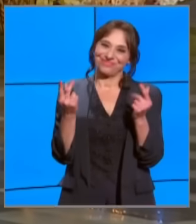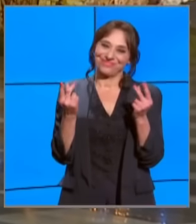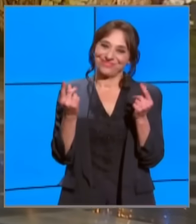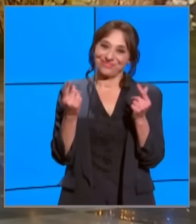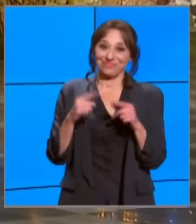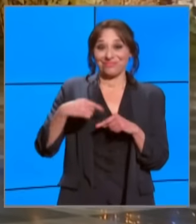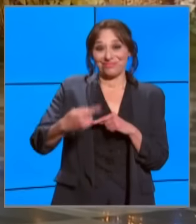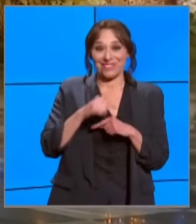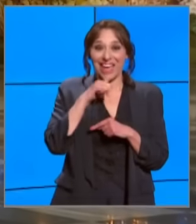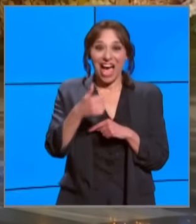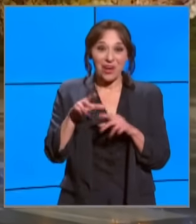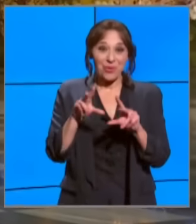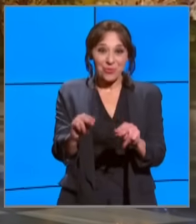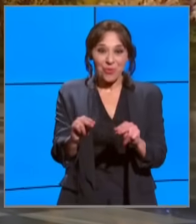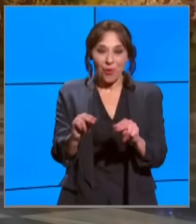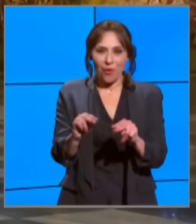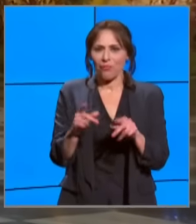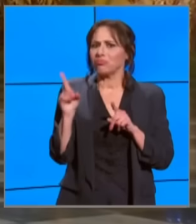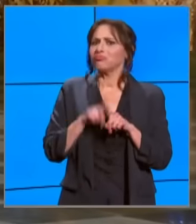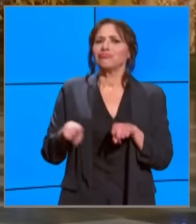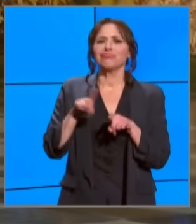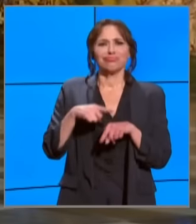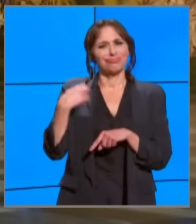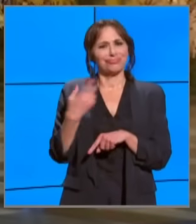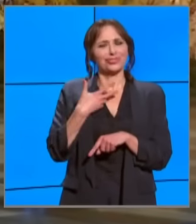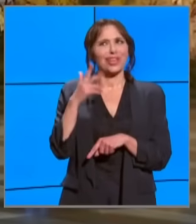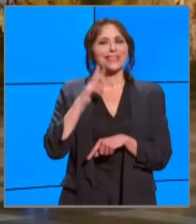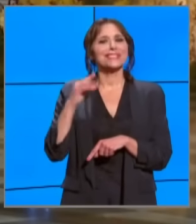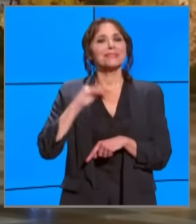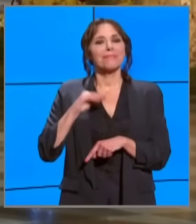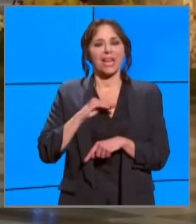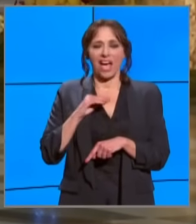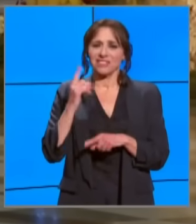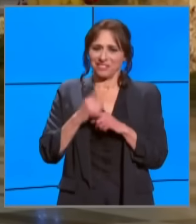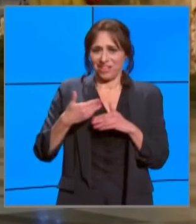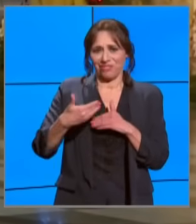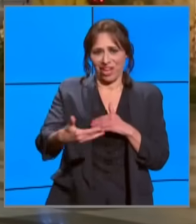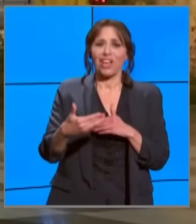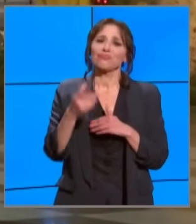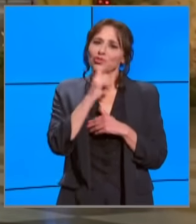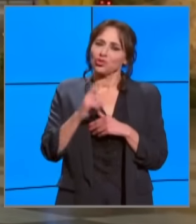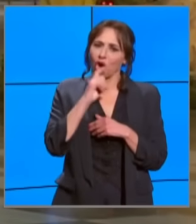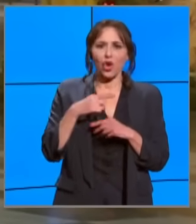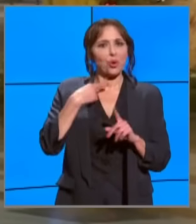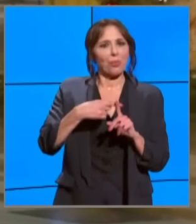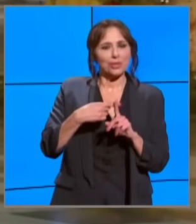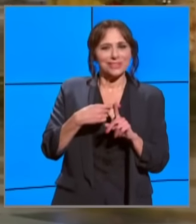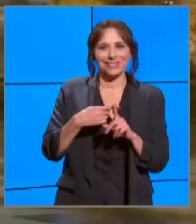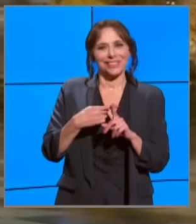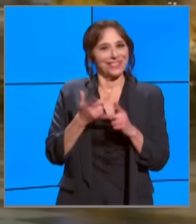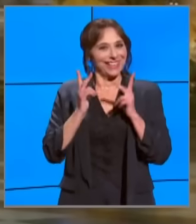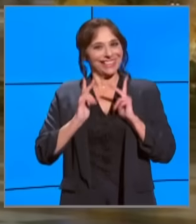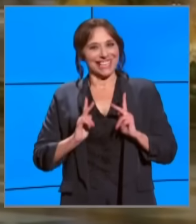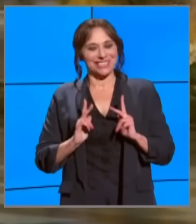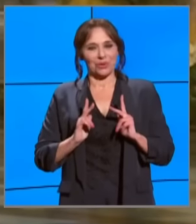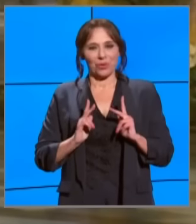del nuovo anno nella consueta speranza che si aprano giorni positivi e rassicuranti